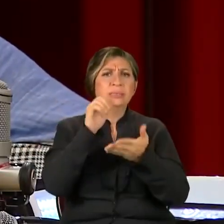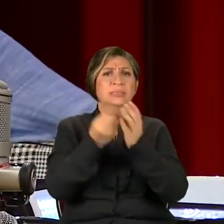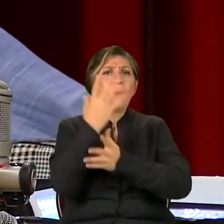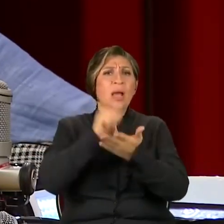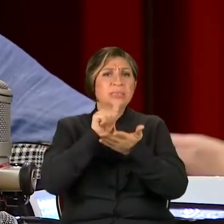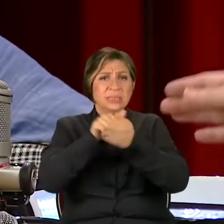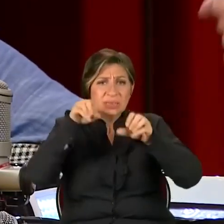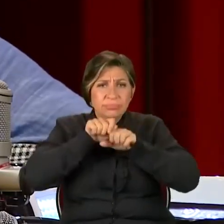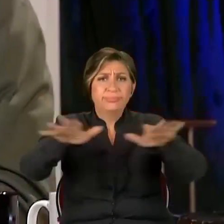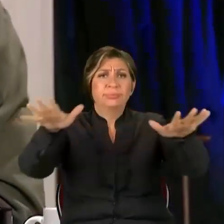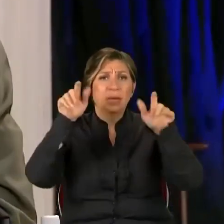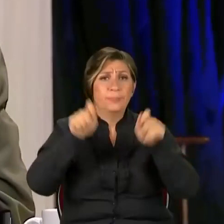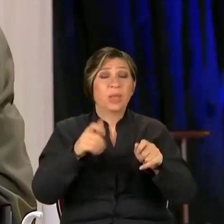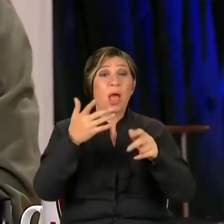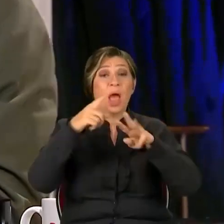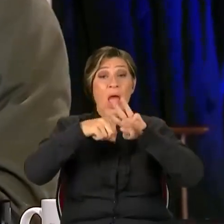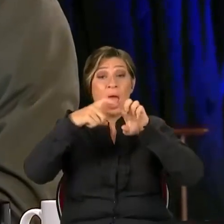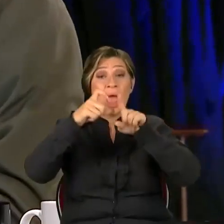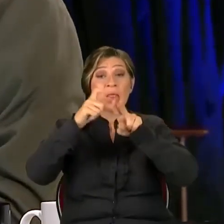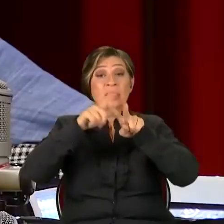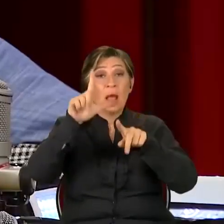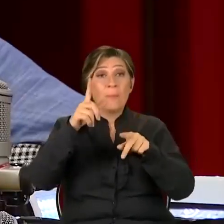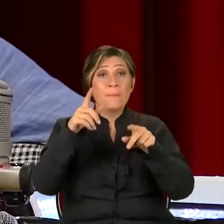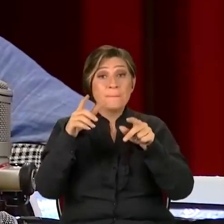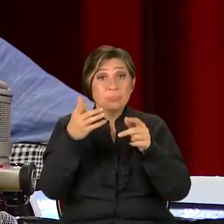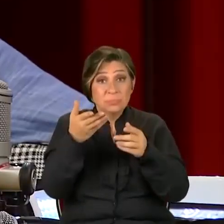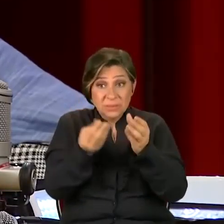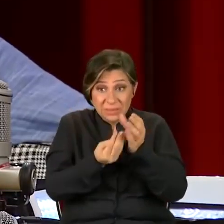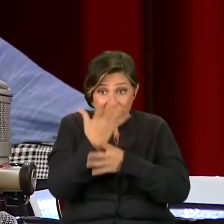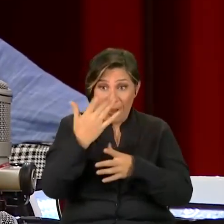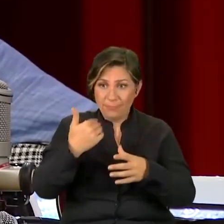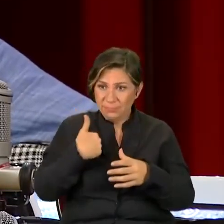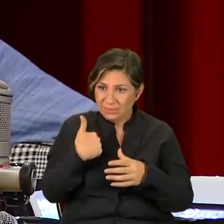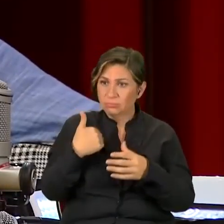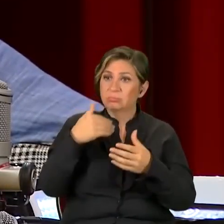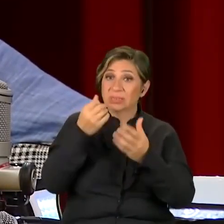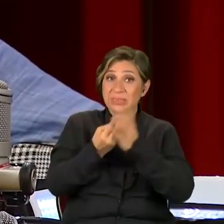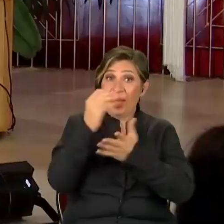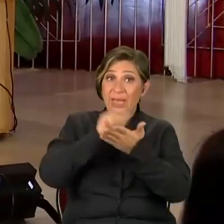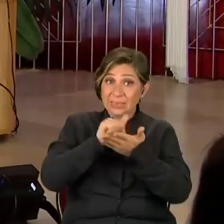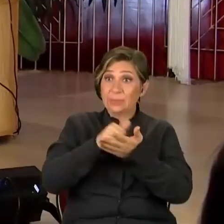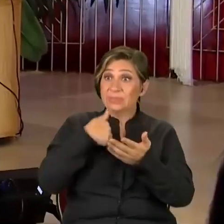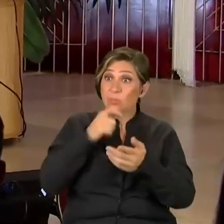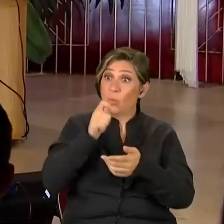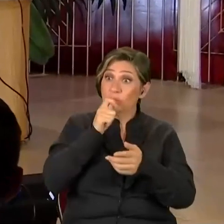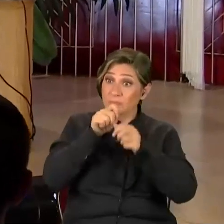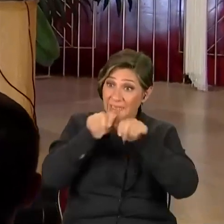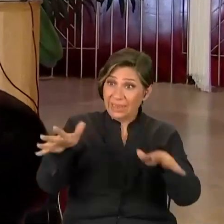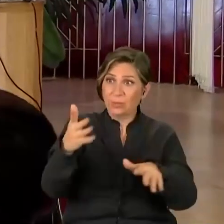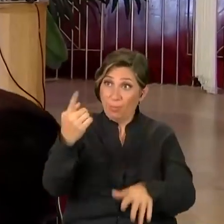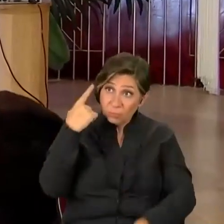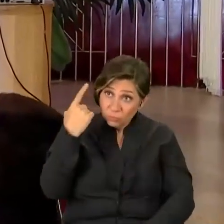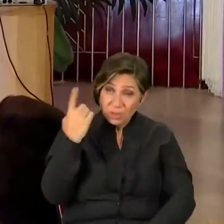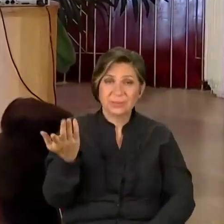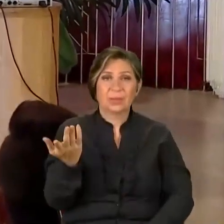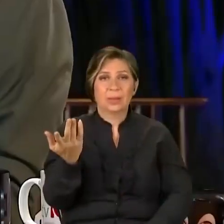yani o yüzden söylüyorum yani Erdal Beşikçioğlu aynı gibi değil ya sabah bizim röportajımızı yayınladı böyle Baksanıza ya ne yazıyor